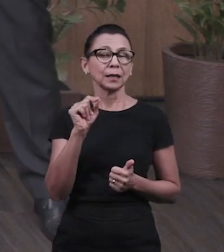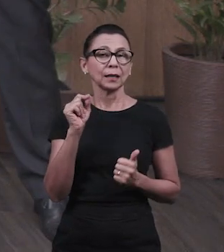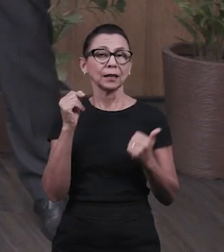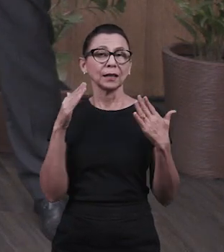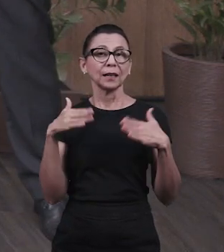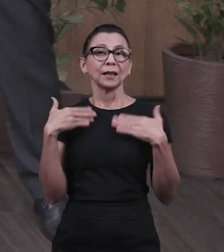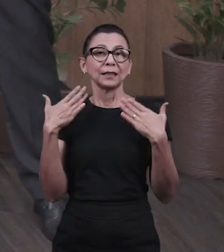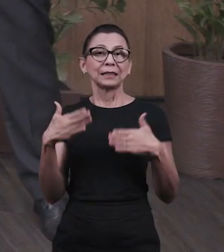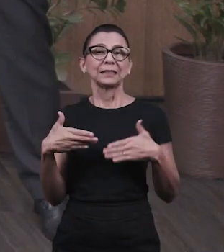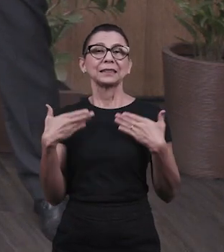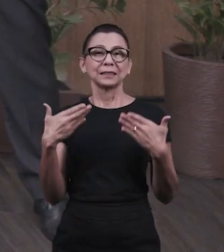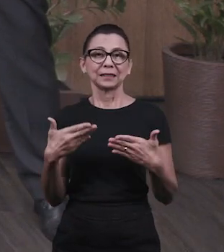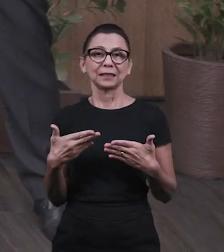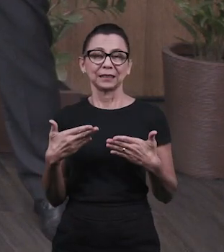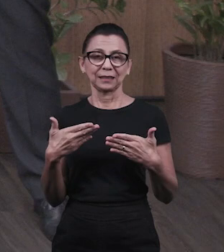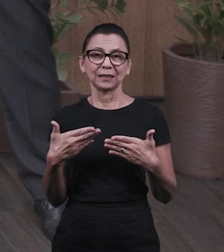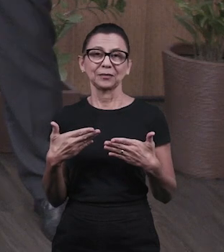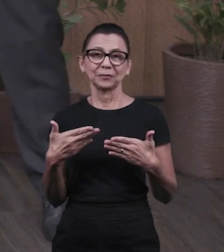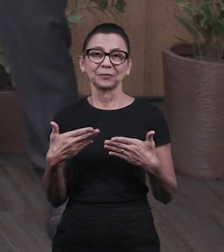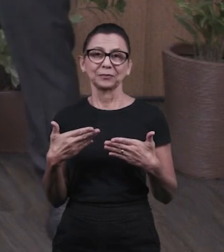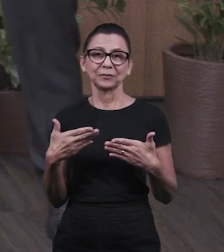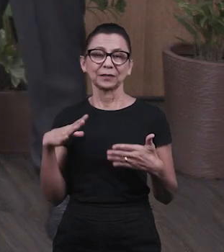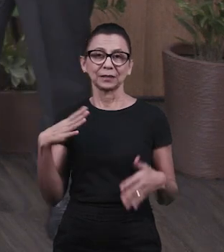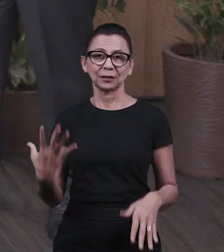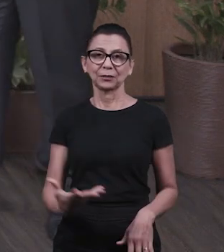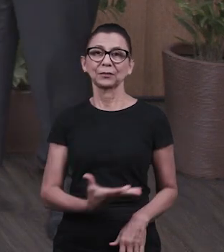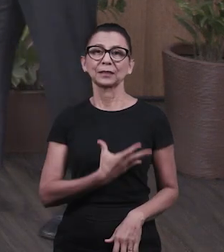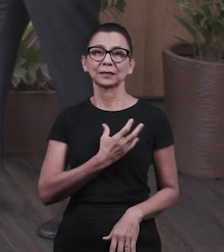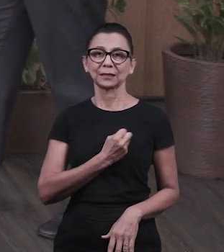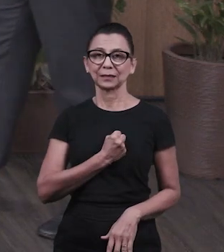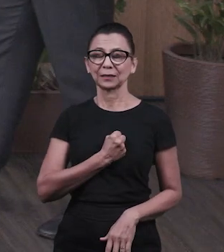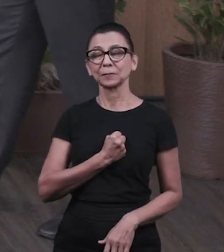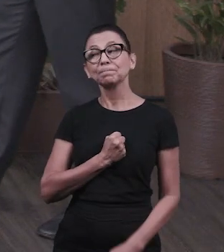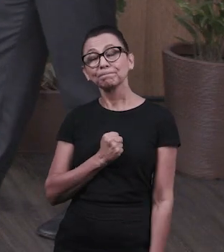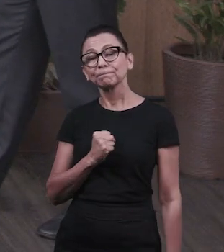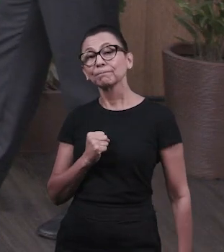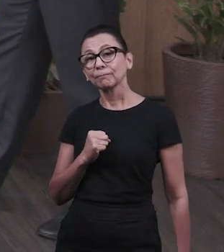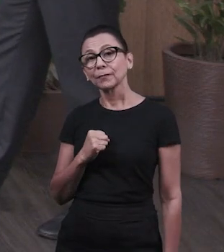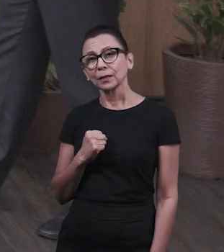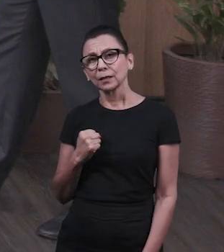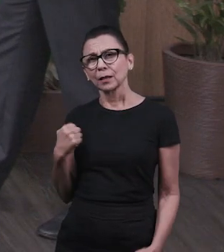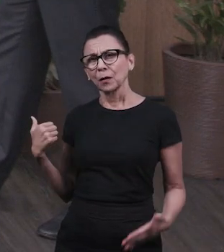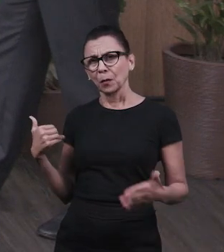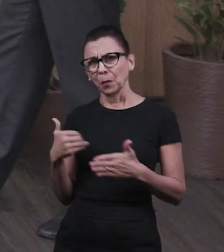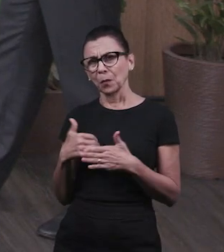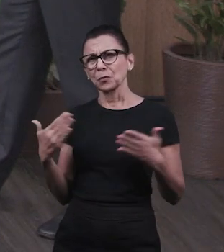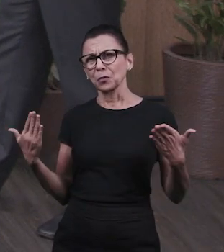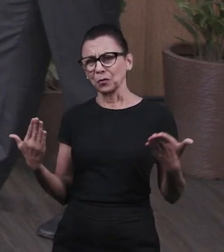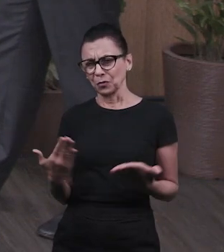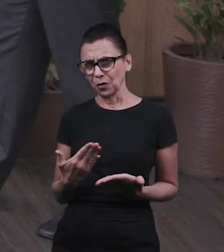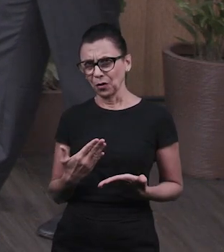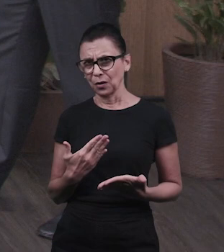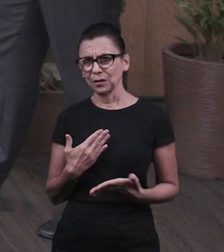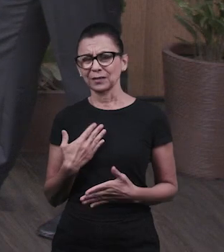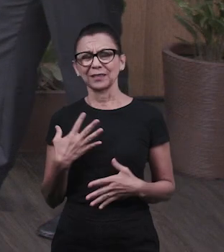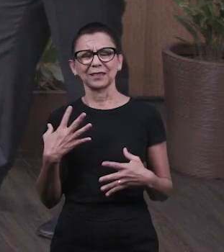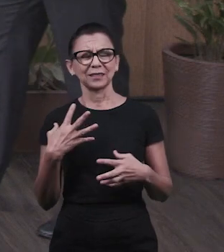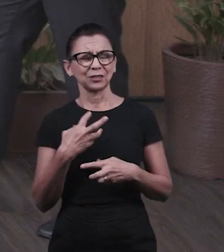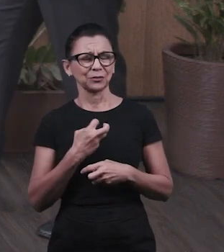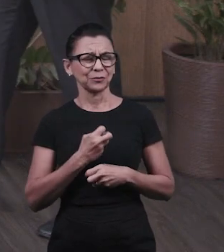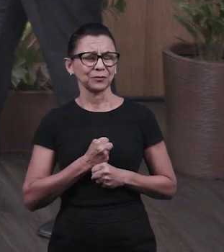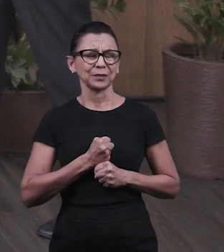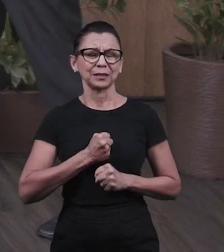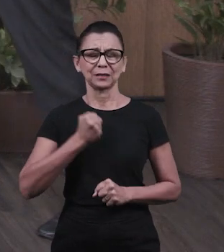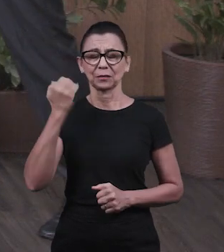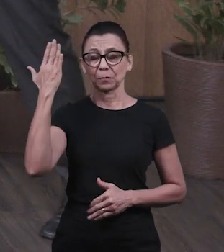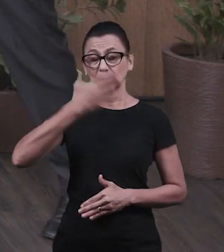чашу спасения, радость спасения. И мы, как церковь, проходим через проблемы, через испытания, но у нас